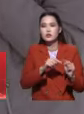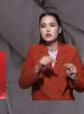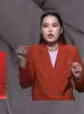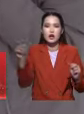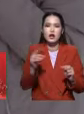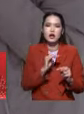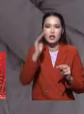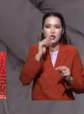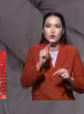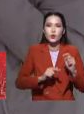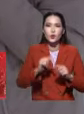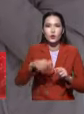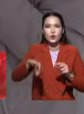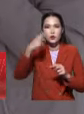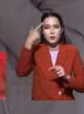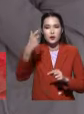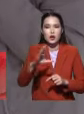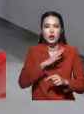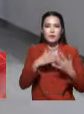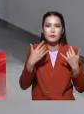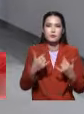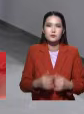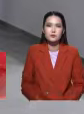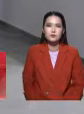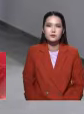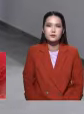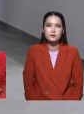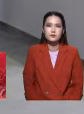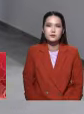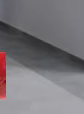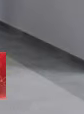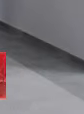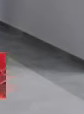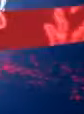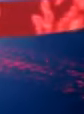баланың туыстарына хабар берілді. Базаргүл Нәдірқызы, Нұрбол Мұғалім, Астана Таймс, Атырау.